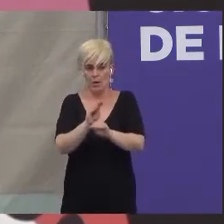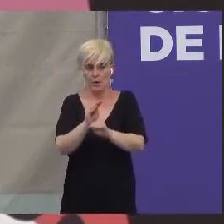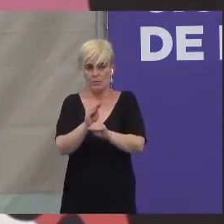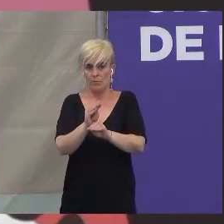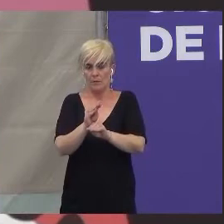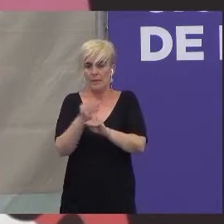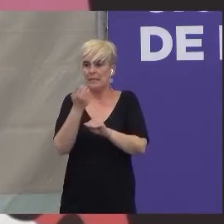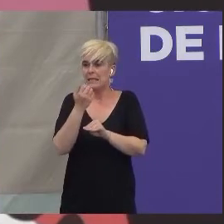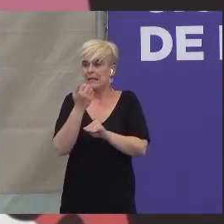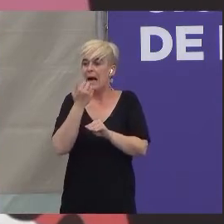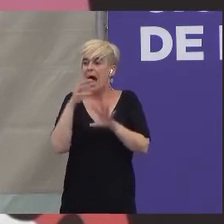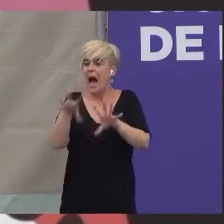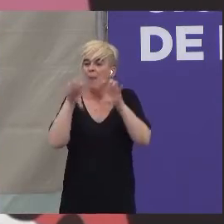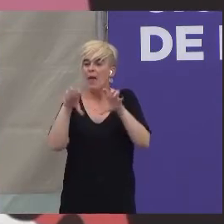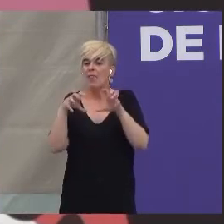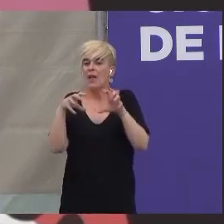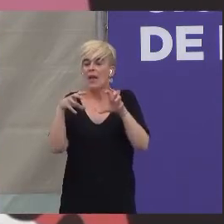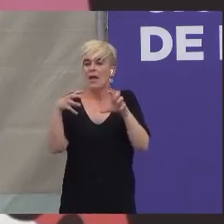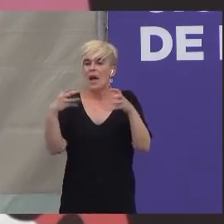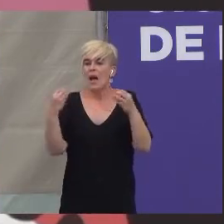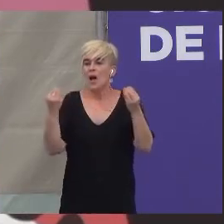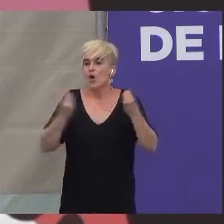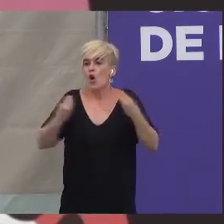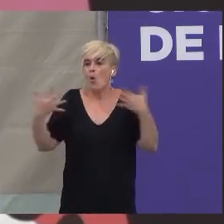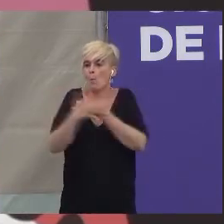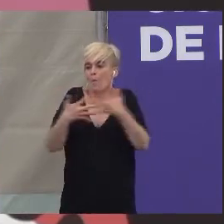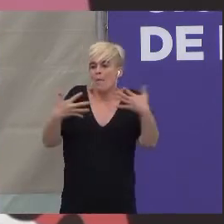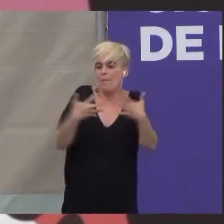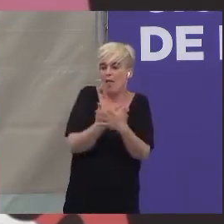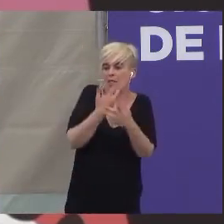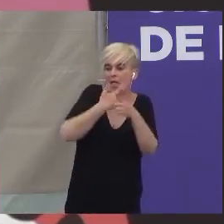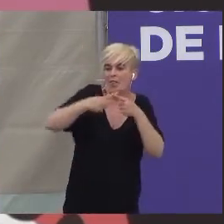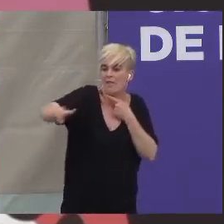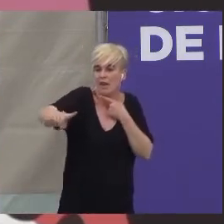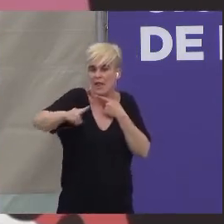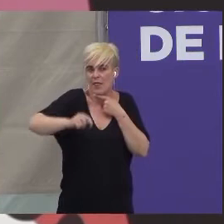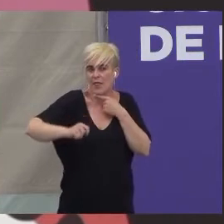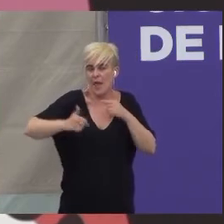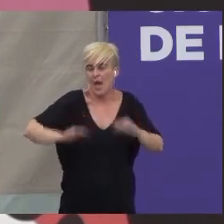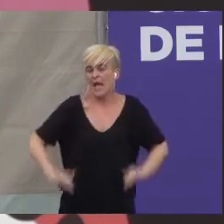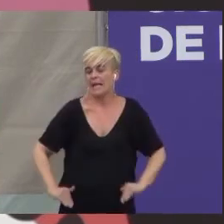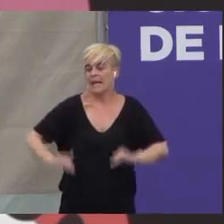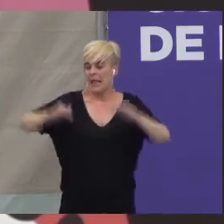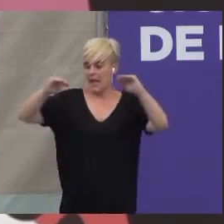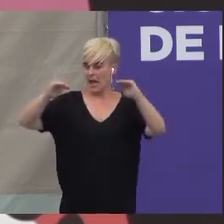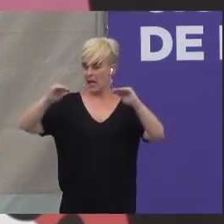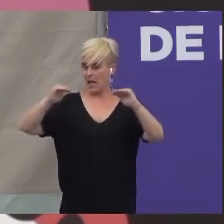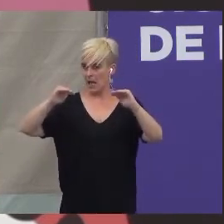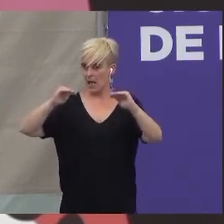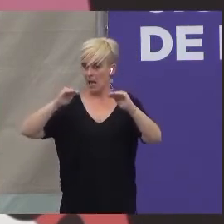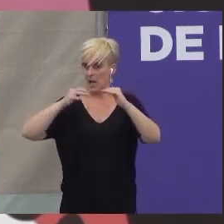Si aprenem a conviure en la diferència i a créixer en la